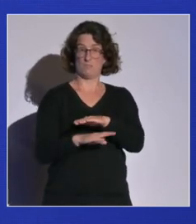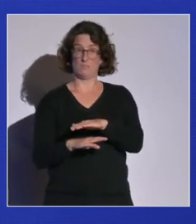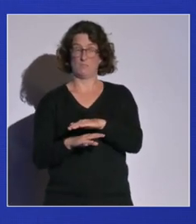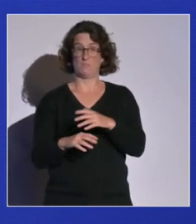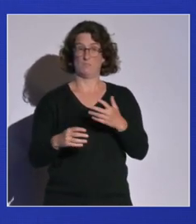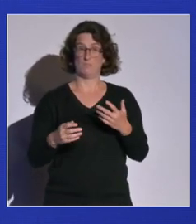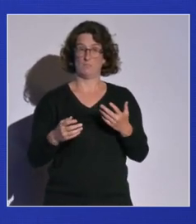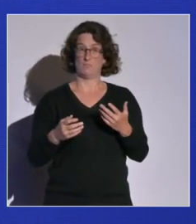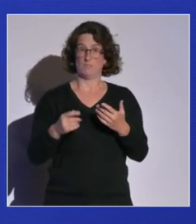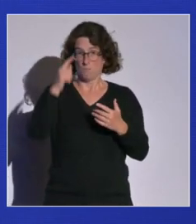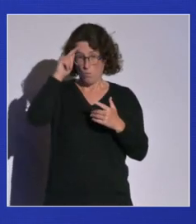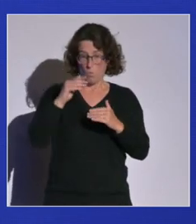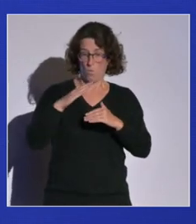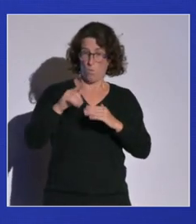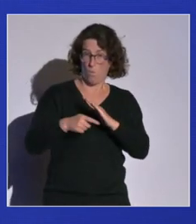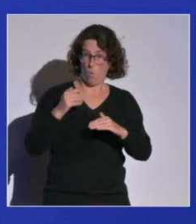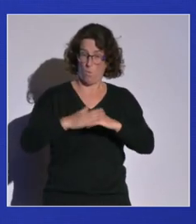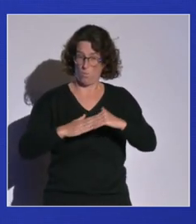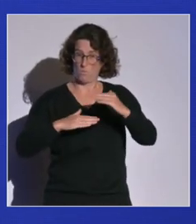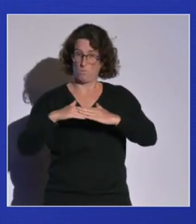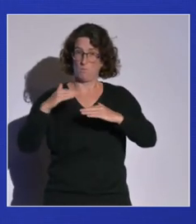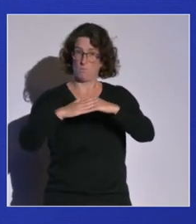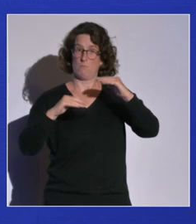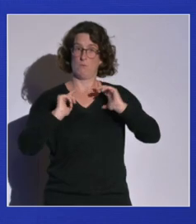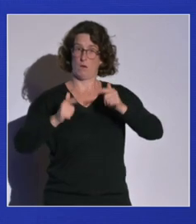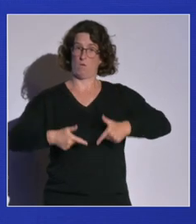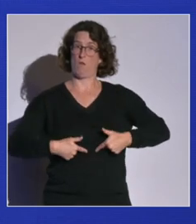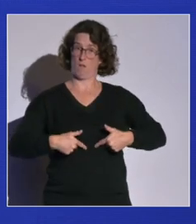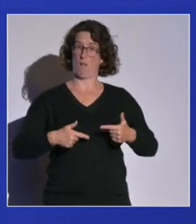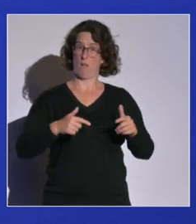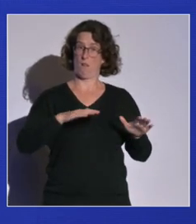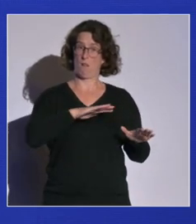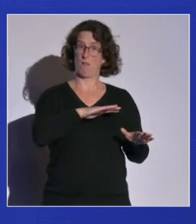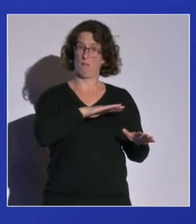la reconstruction, la refondation de notre école avec